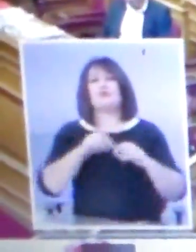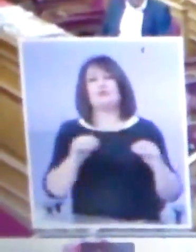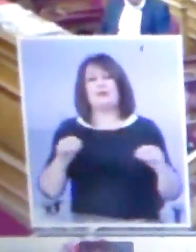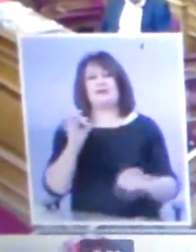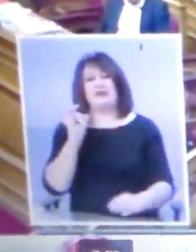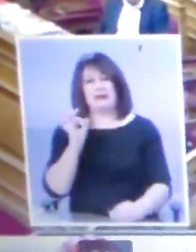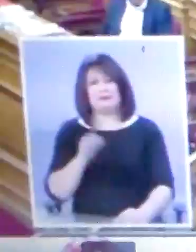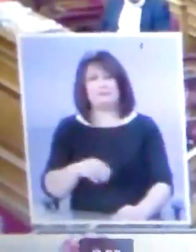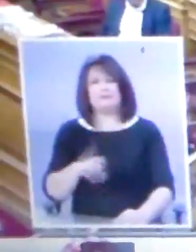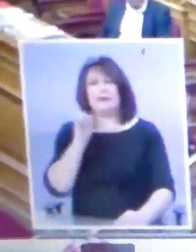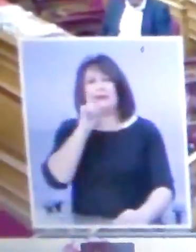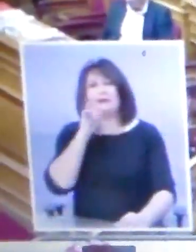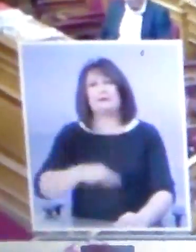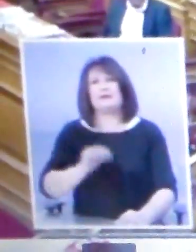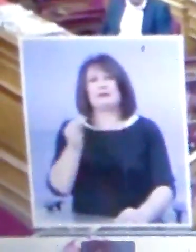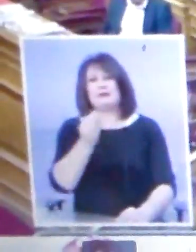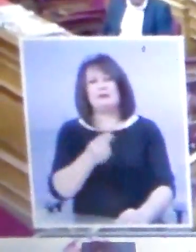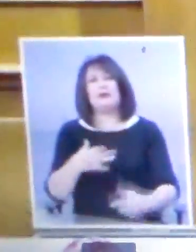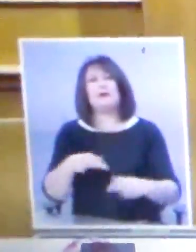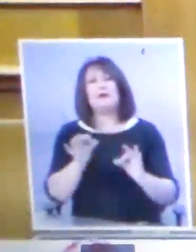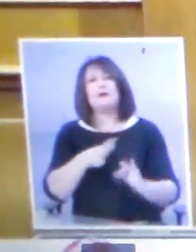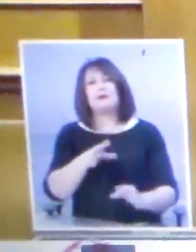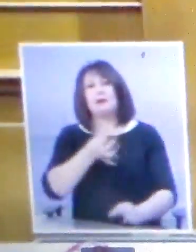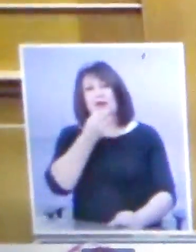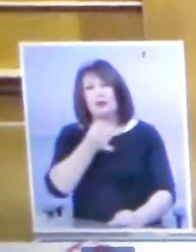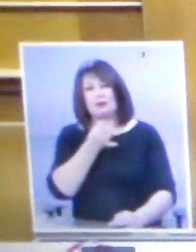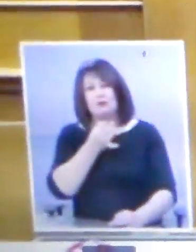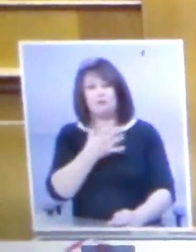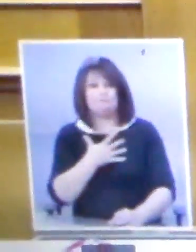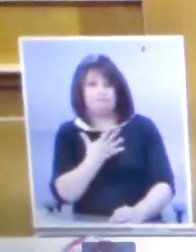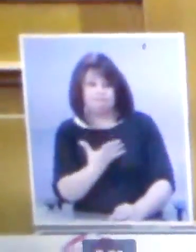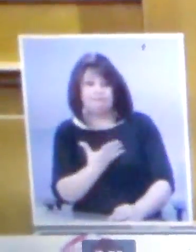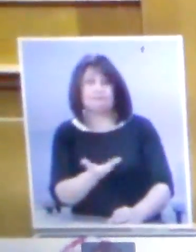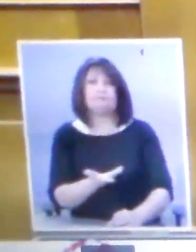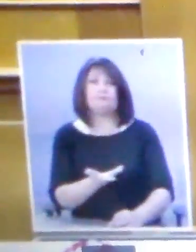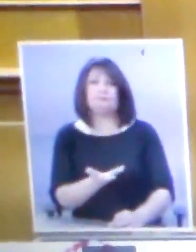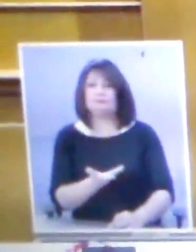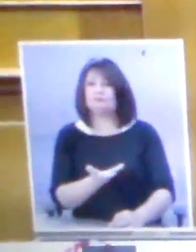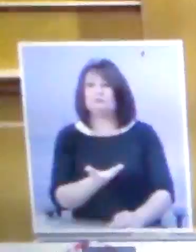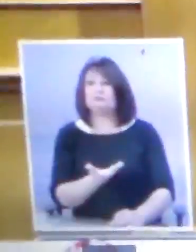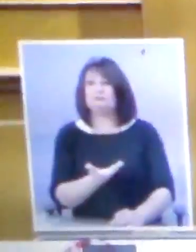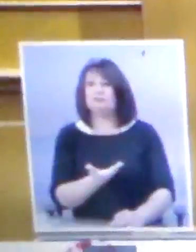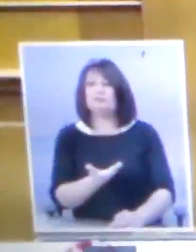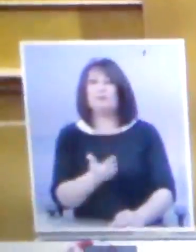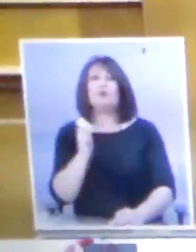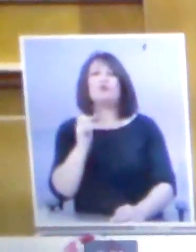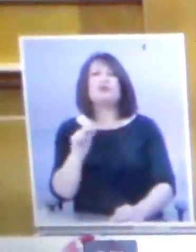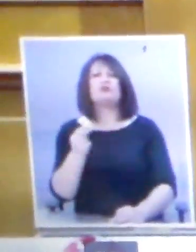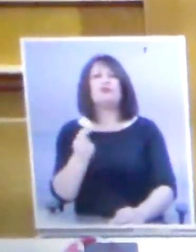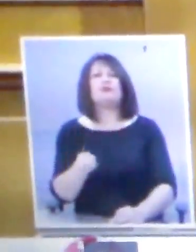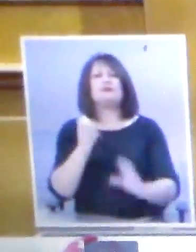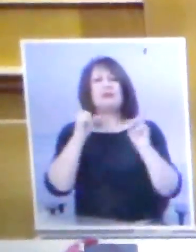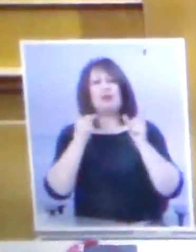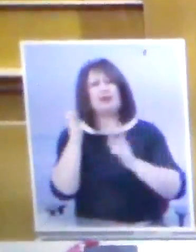δηλώσεις του έκανε τα πράγματα χειρότερα. Καταρχήν θέλω να εκφράσω τη συμπάθειά μου για όσα υπέστη ο κ. Κουμουτσάκος,